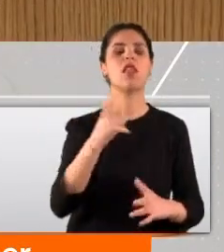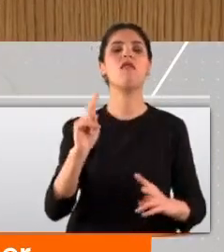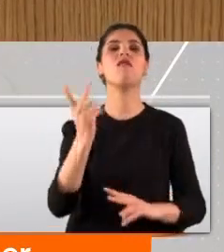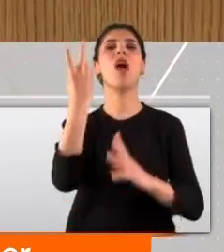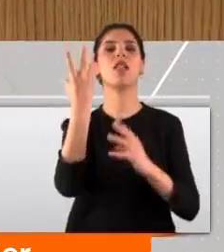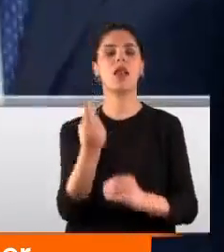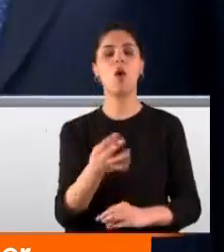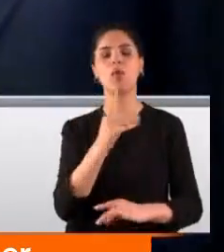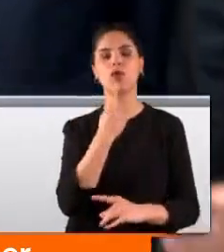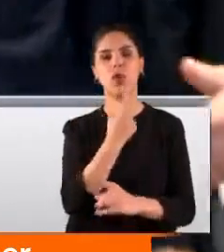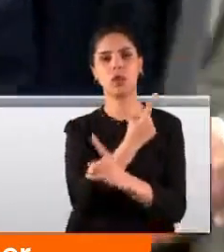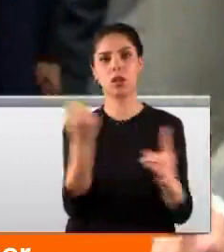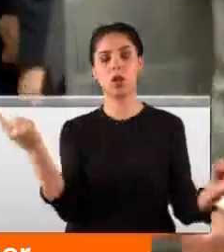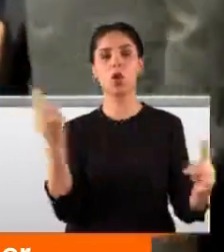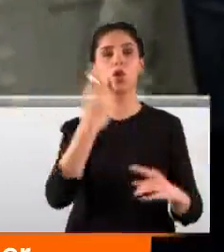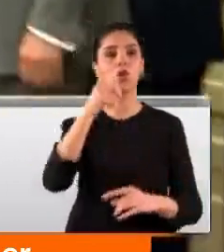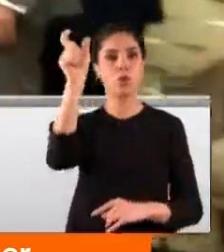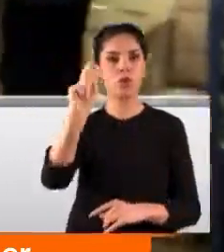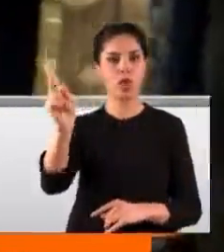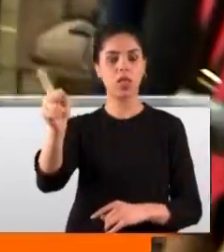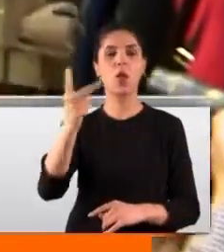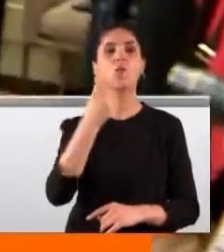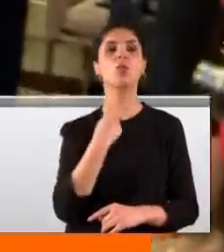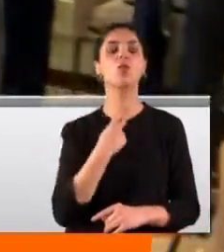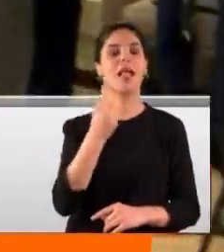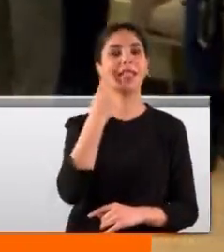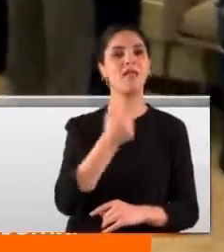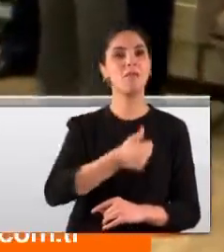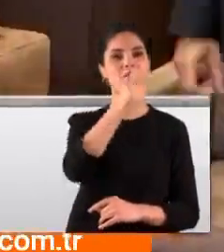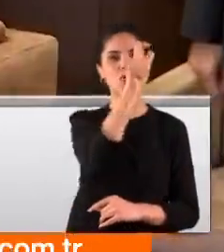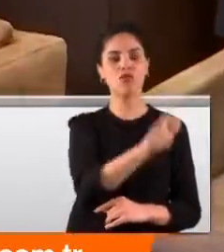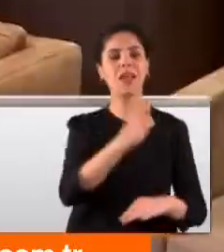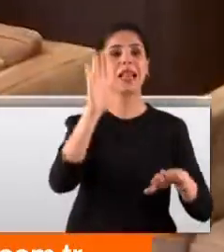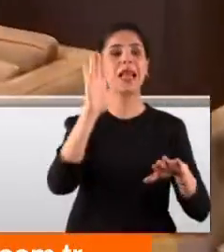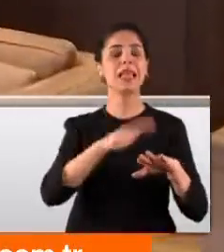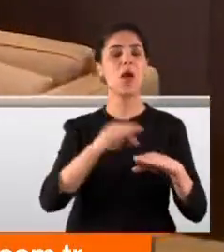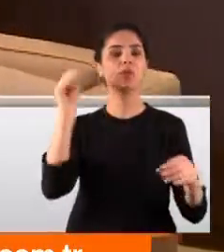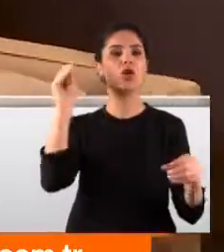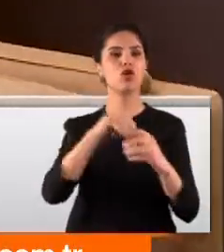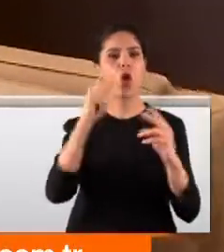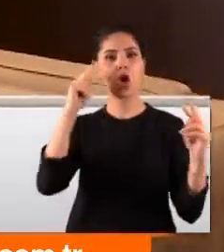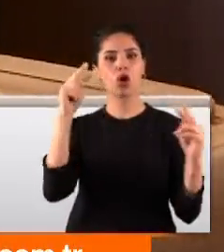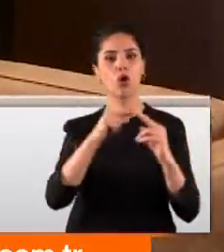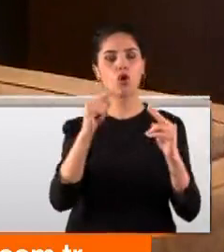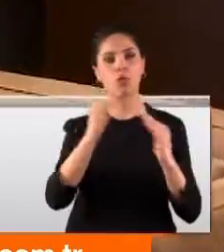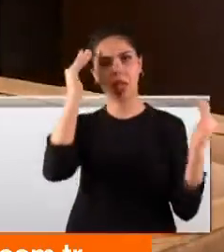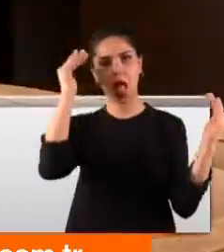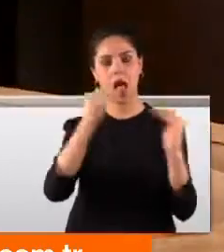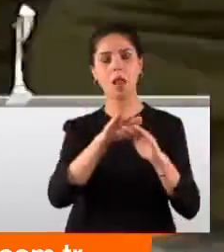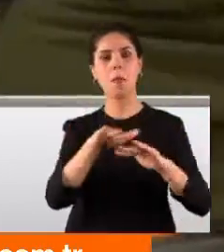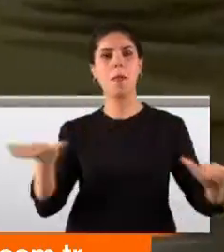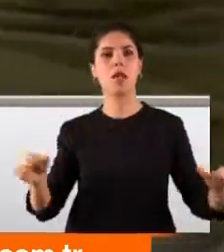vazgeçmeyeceğimizi söylüyoruz. Cumhurbaşkanı Erdoğan'ın Rusya Devlet Başkanı Putin'le yaptığı son görüşmede bir kez daha müzakere masası